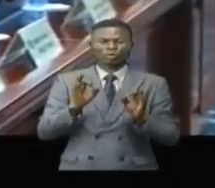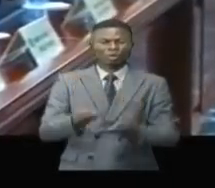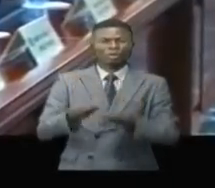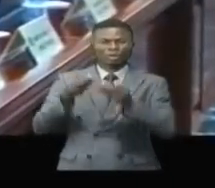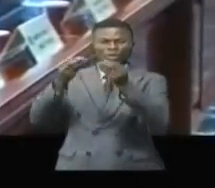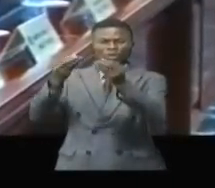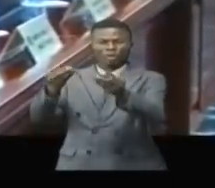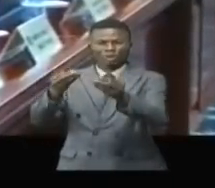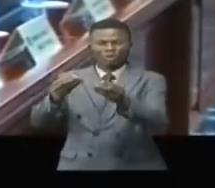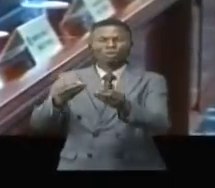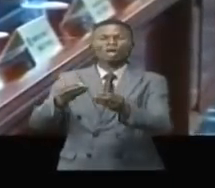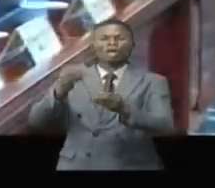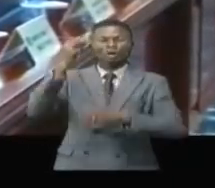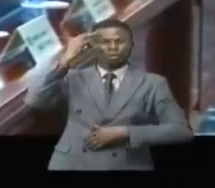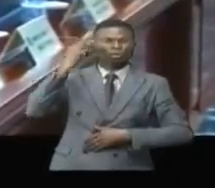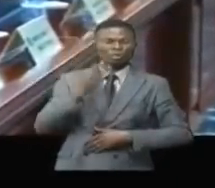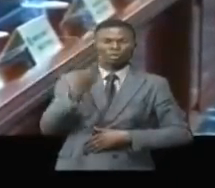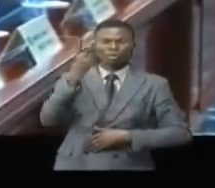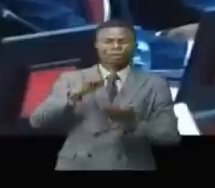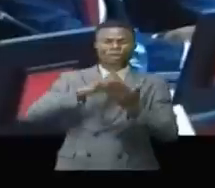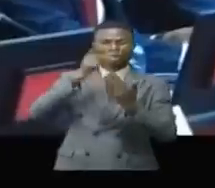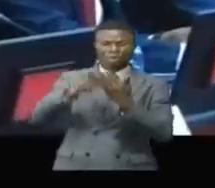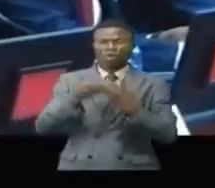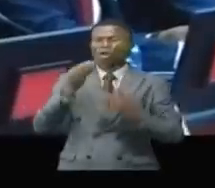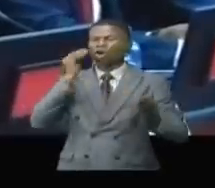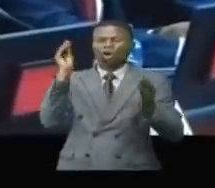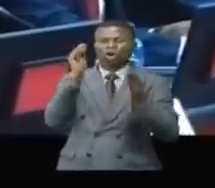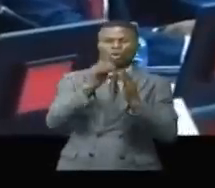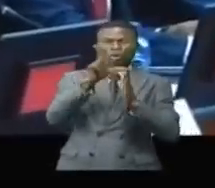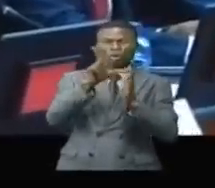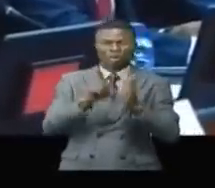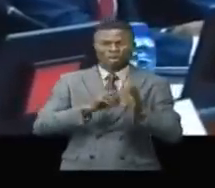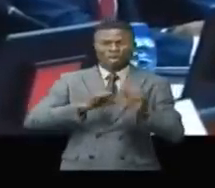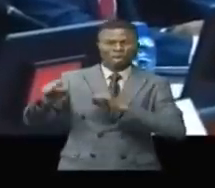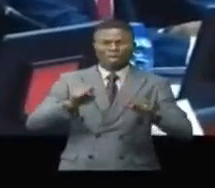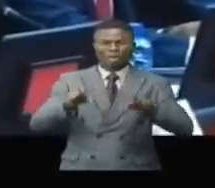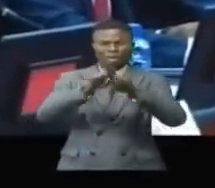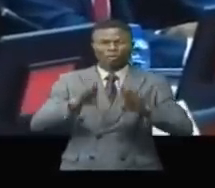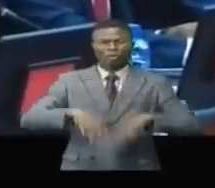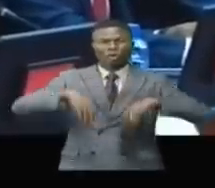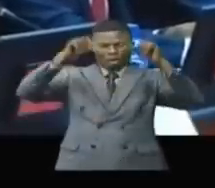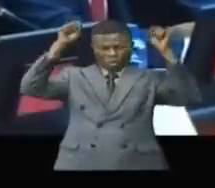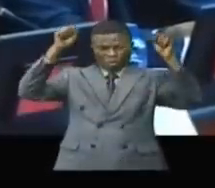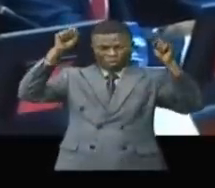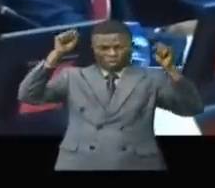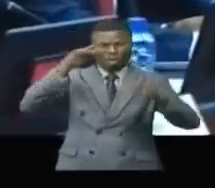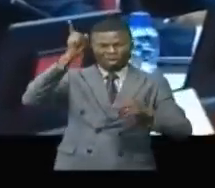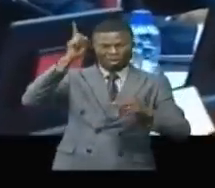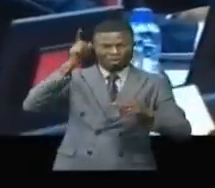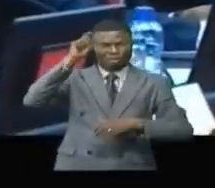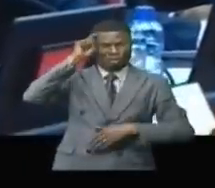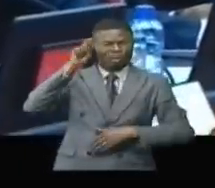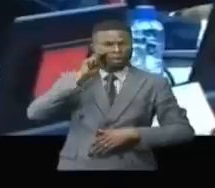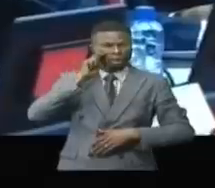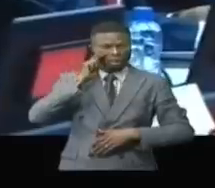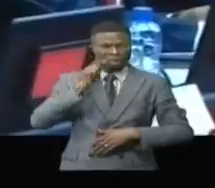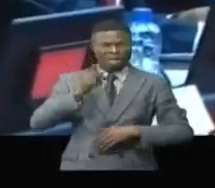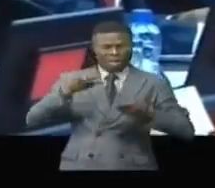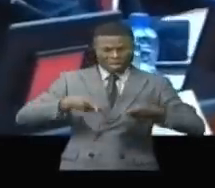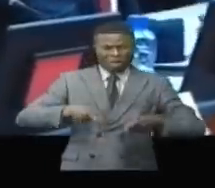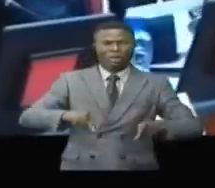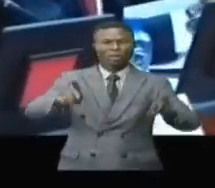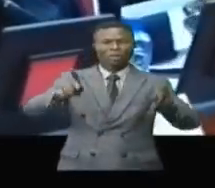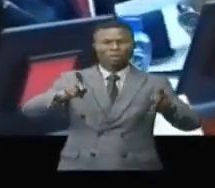au Conseil deux projets d'ordonnance-loi pour examen et adoption. Le premier portant sur l'autorisation